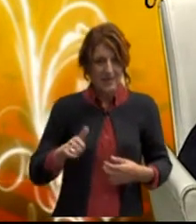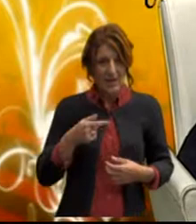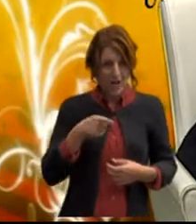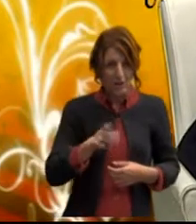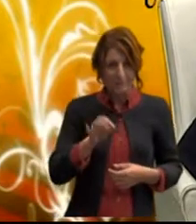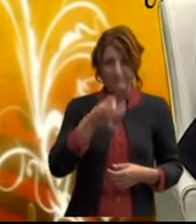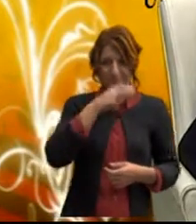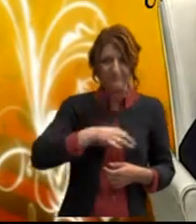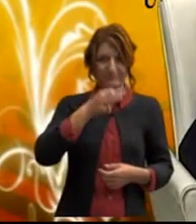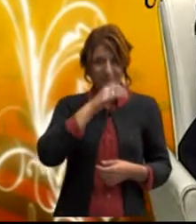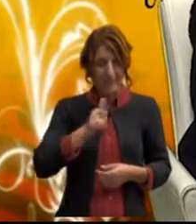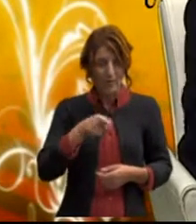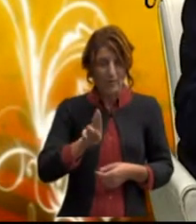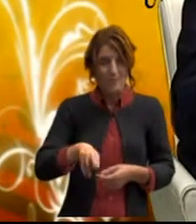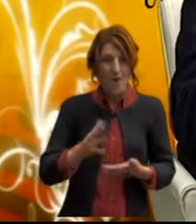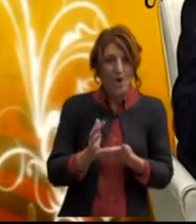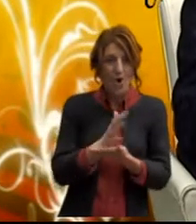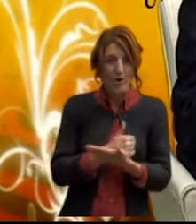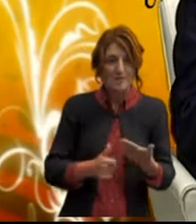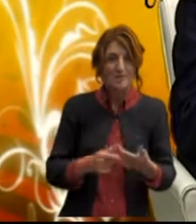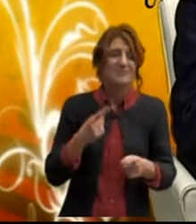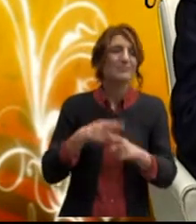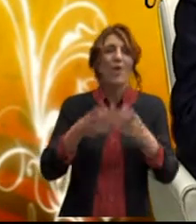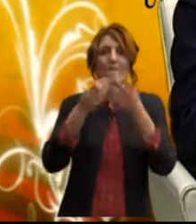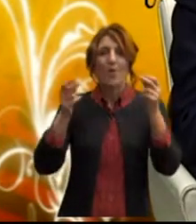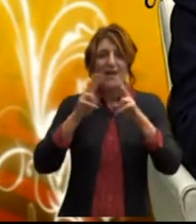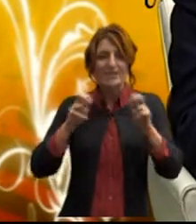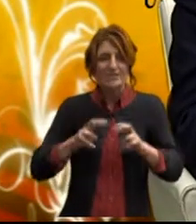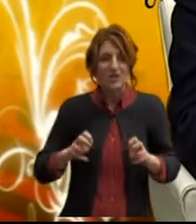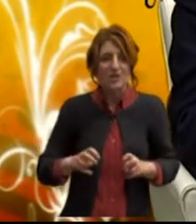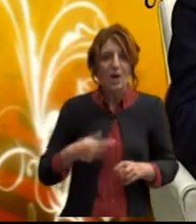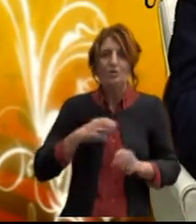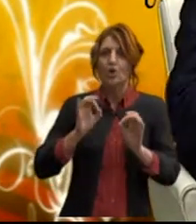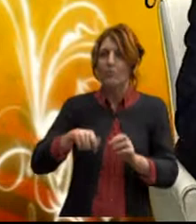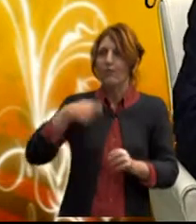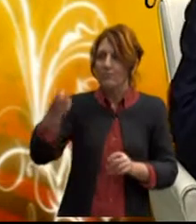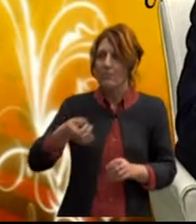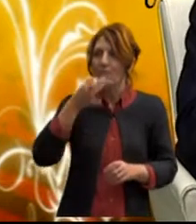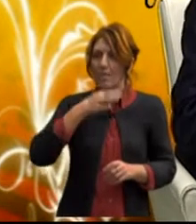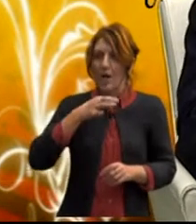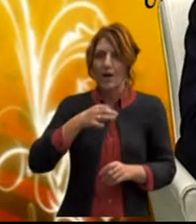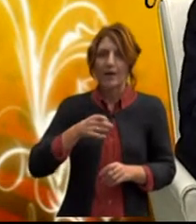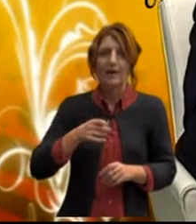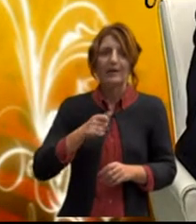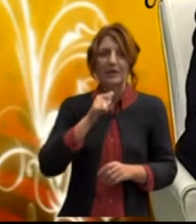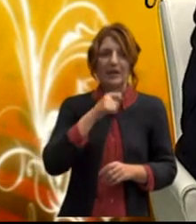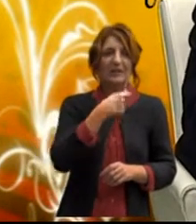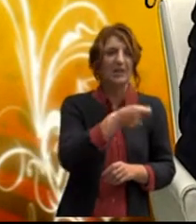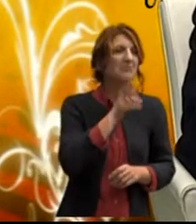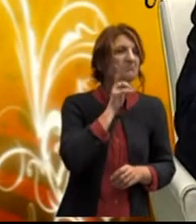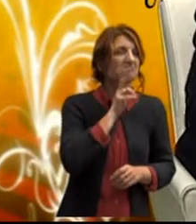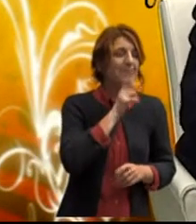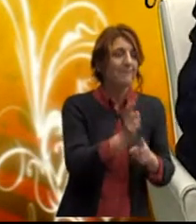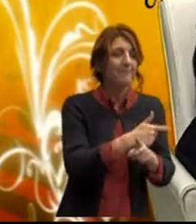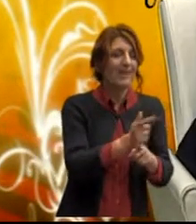ti antidepresivi? Zato što u mnogim istraživanjima vidite kad nekome date pravi lijek koji ispitujete i date im neku supstancu koja